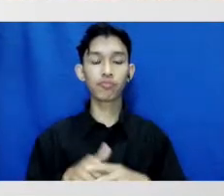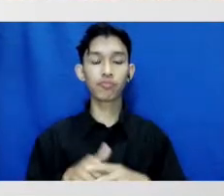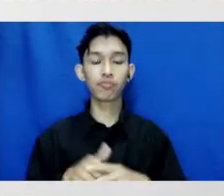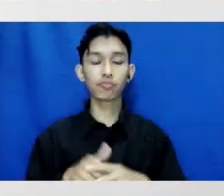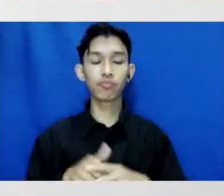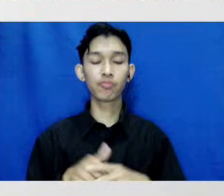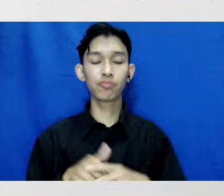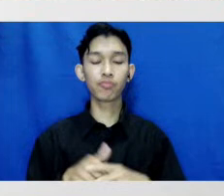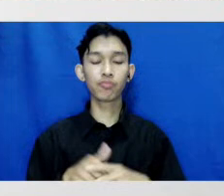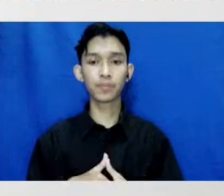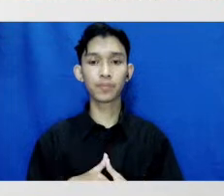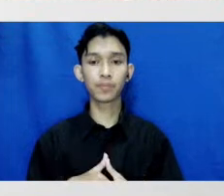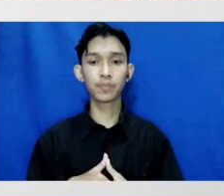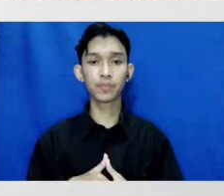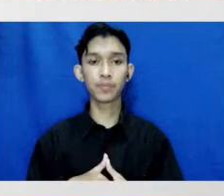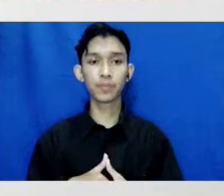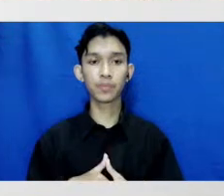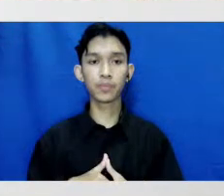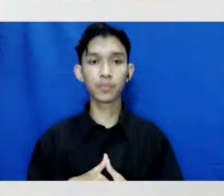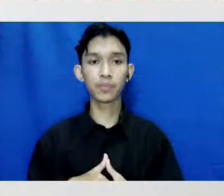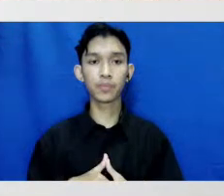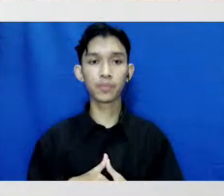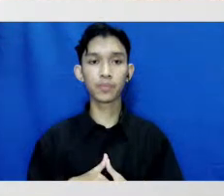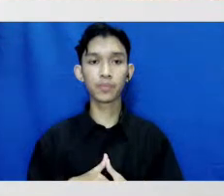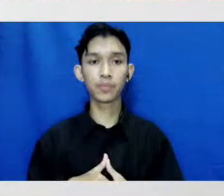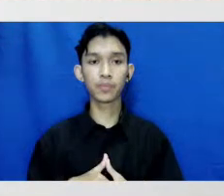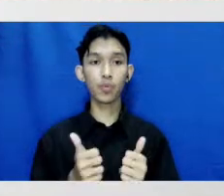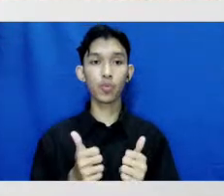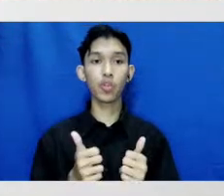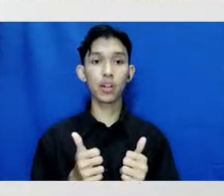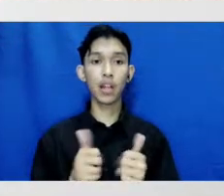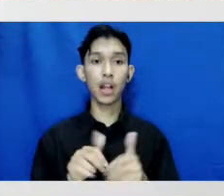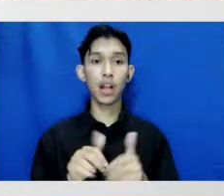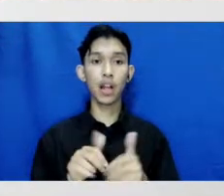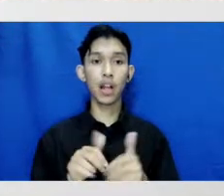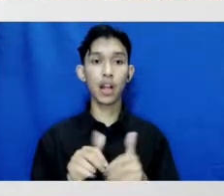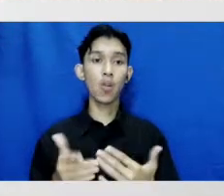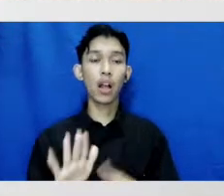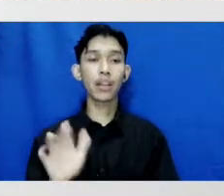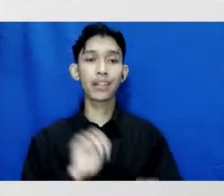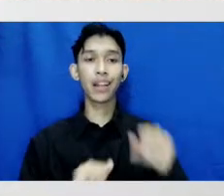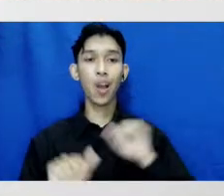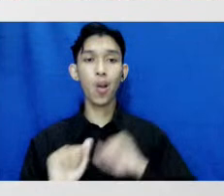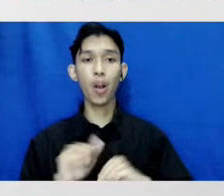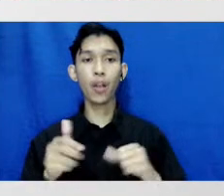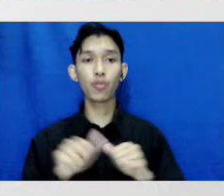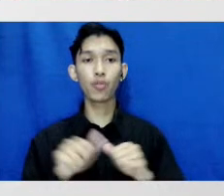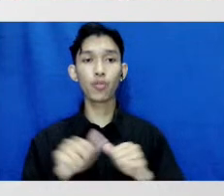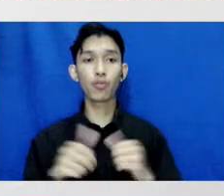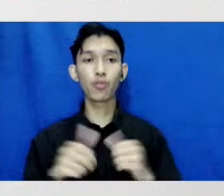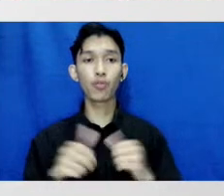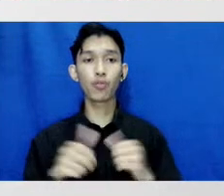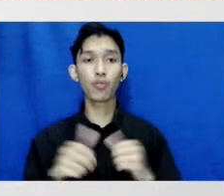apa saja yang boleh, apa saja yang akan dilakukan, bagaimana data